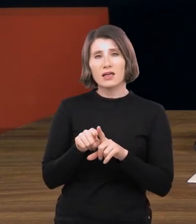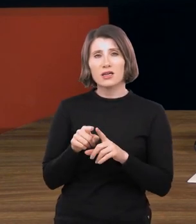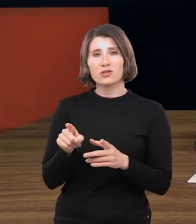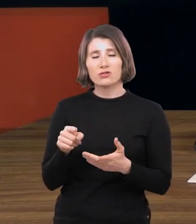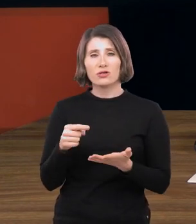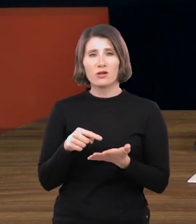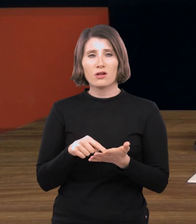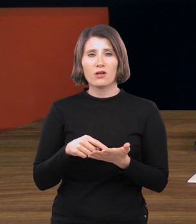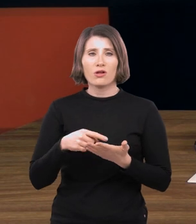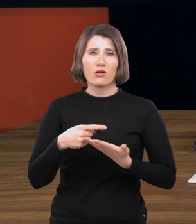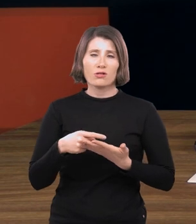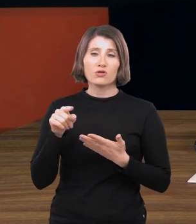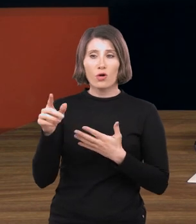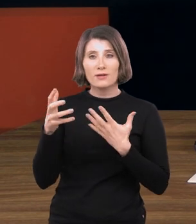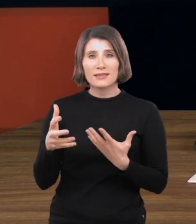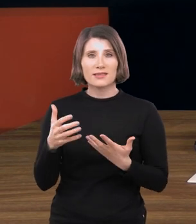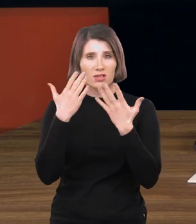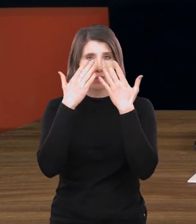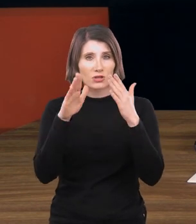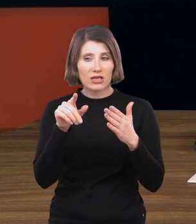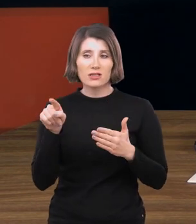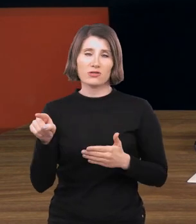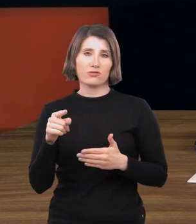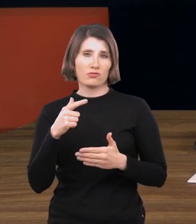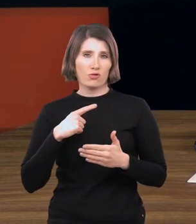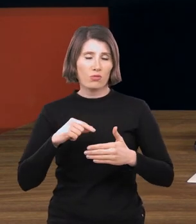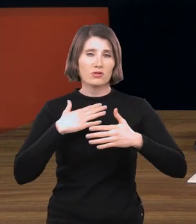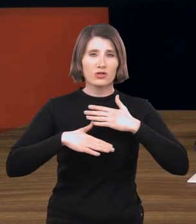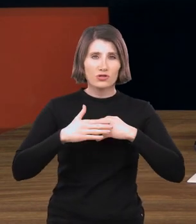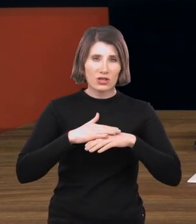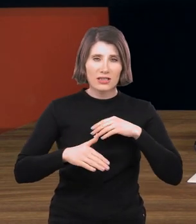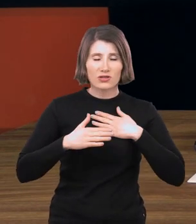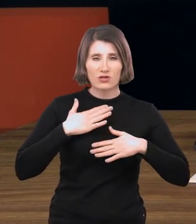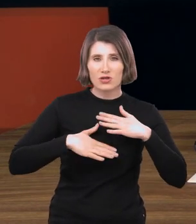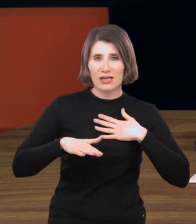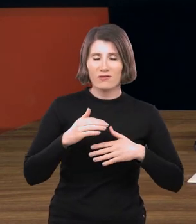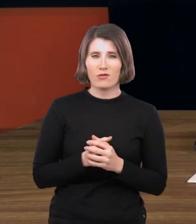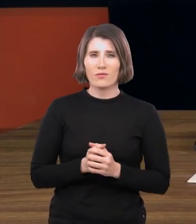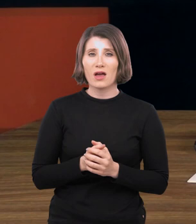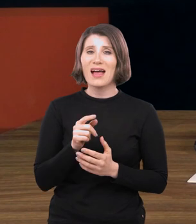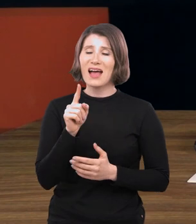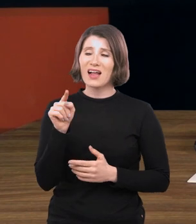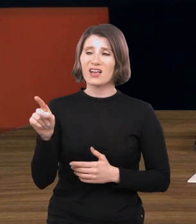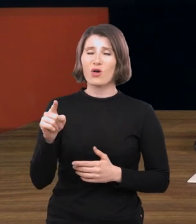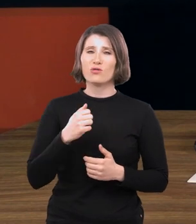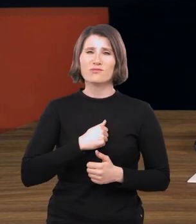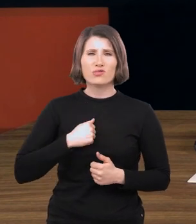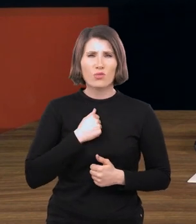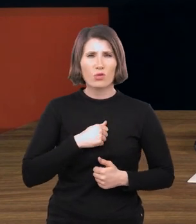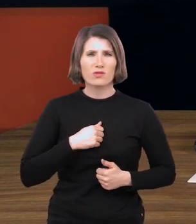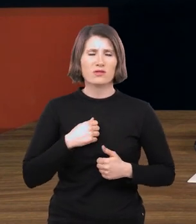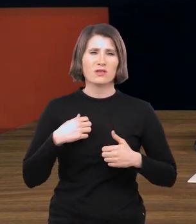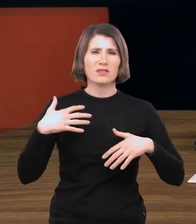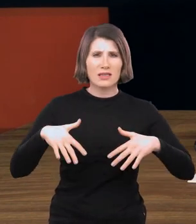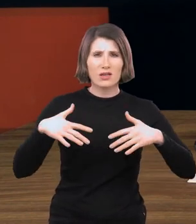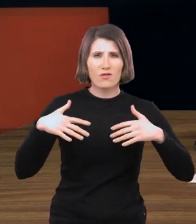to, co siedzi i czym chce się podzielić jako osoba szczęśliwa. W momencie, kiedy zaczyna być smutny, kiedy zaczyna być